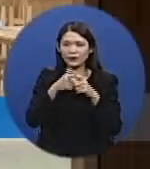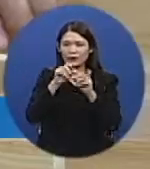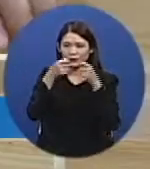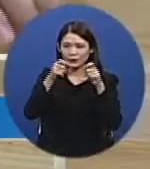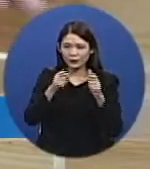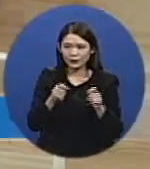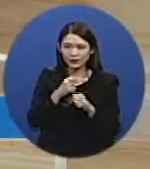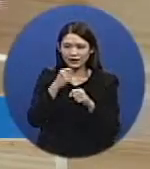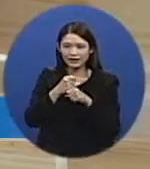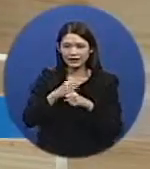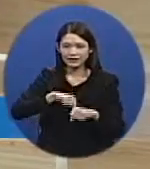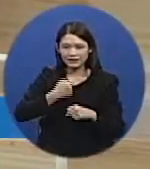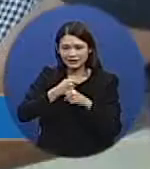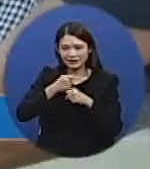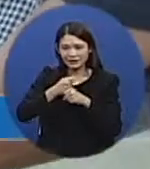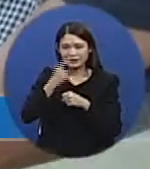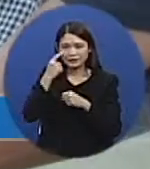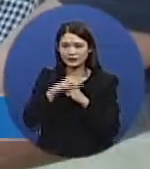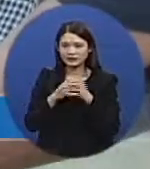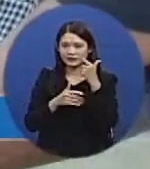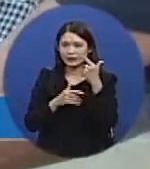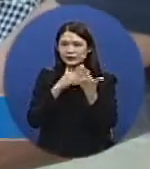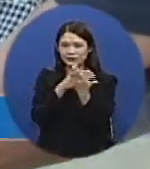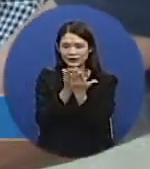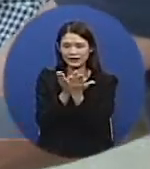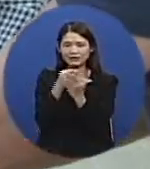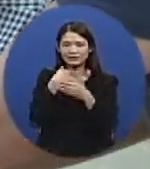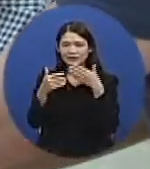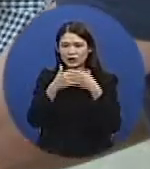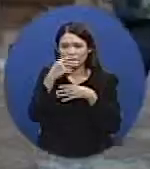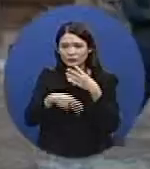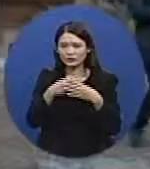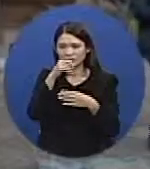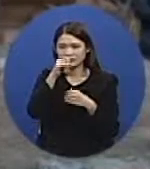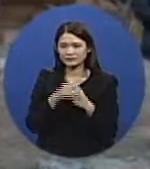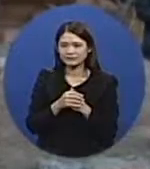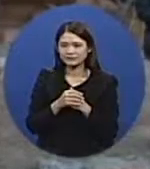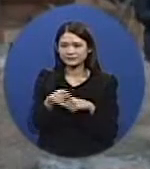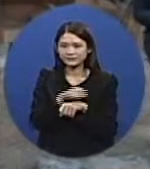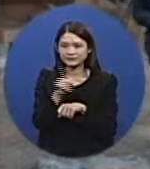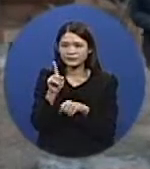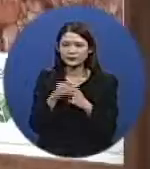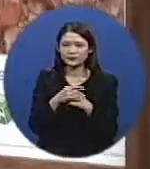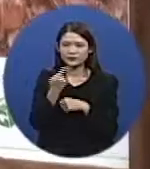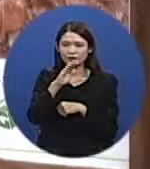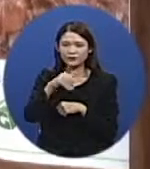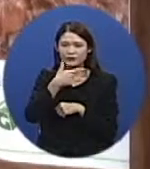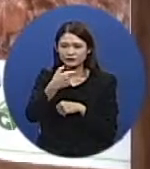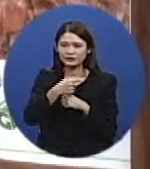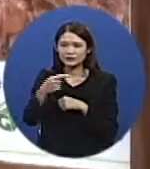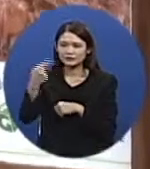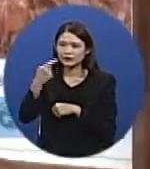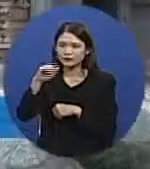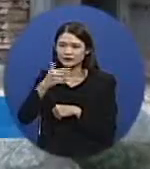자신만의 작품을 만들어보는 등 6가지 체험 코스가 마련된 것. 특히 1960년대부터